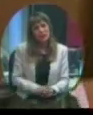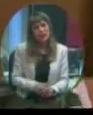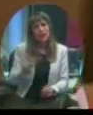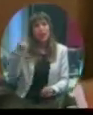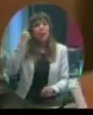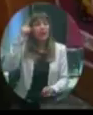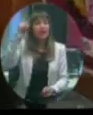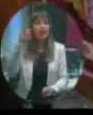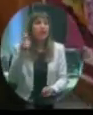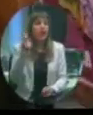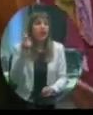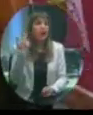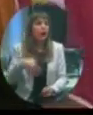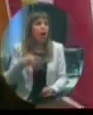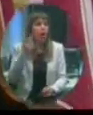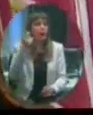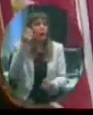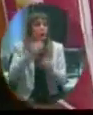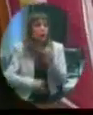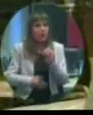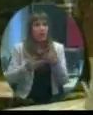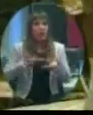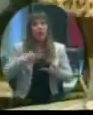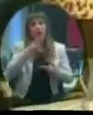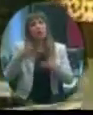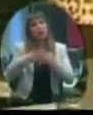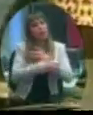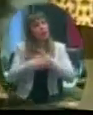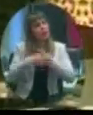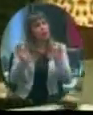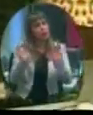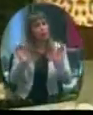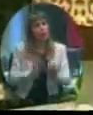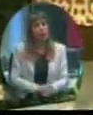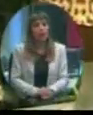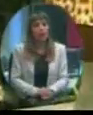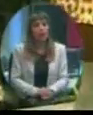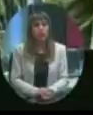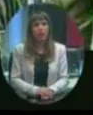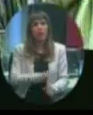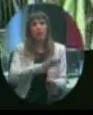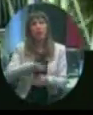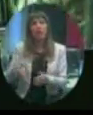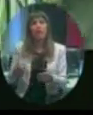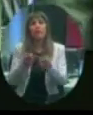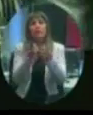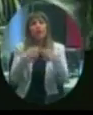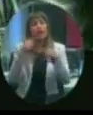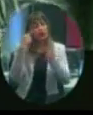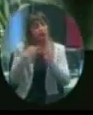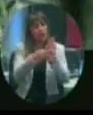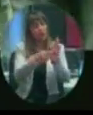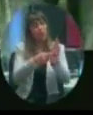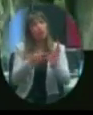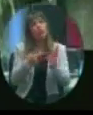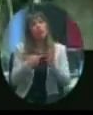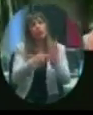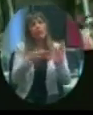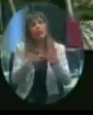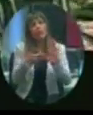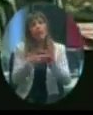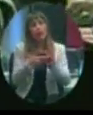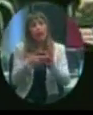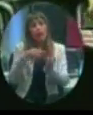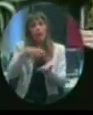יגיע בסופו של דבר אל הנזקקים האמיתיים. ובהקשר זה, בוועדת השקיפות הוצג מחקר של מרכז טאוב, המראה כי